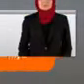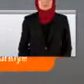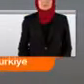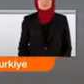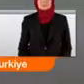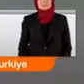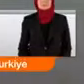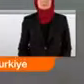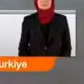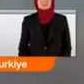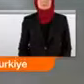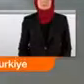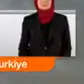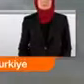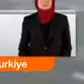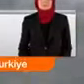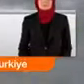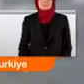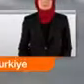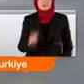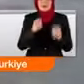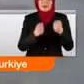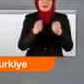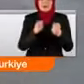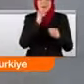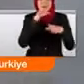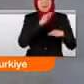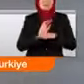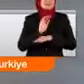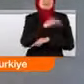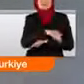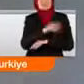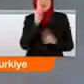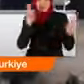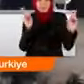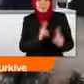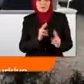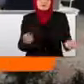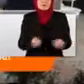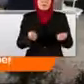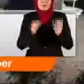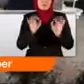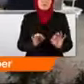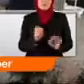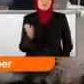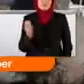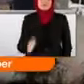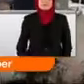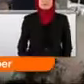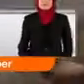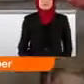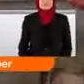araba Geri geri giderken düştü aracın denize uçtuğunu görenler dört koldan seferber olduk Herkes koştuğuna doğru